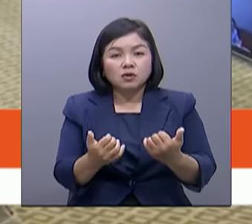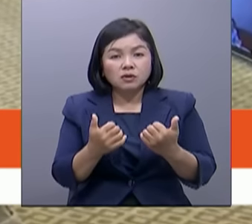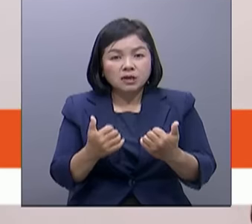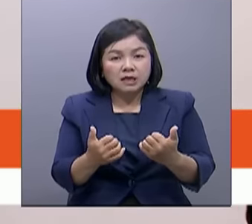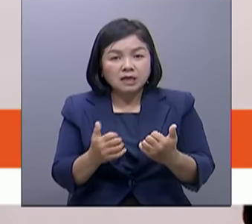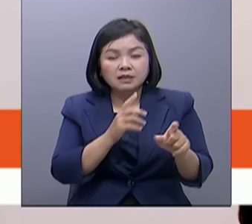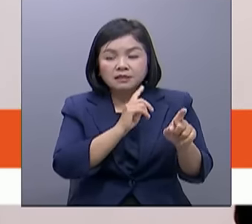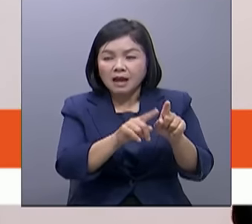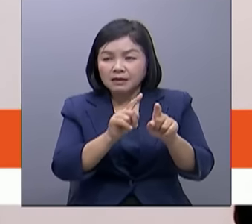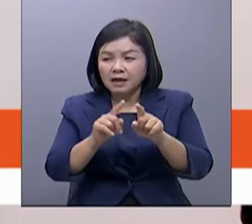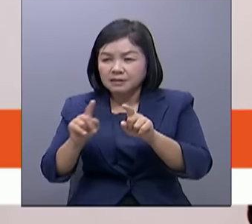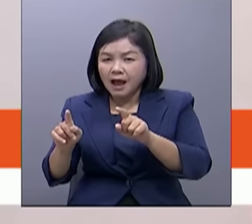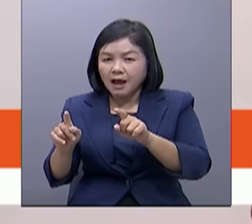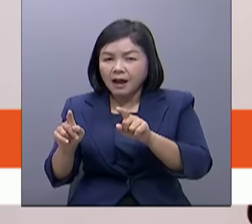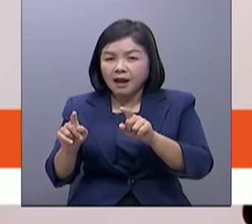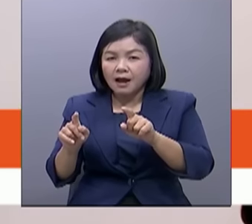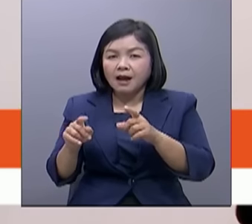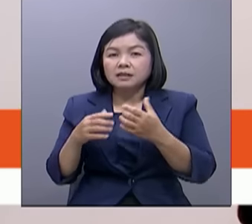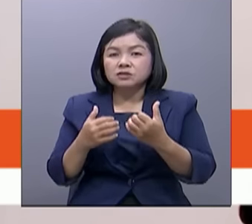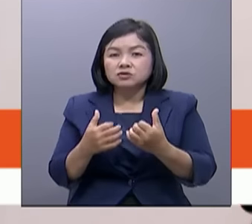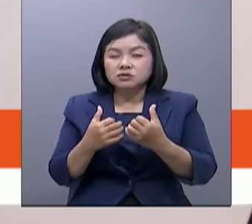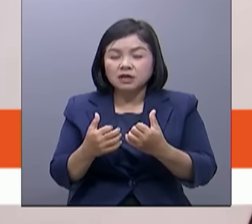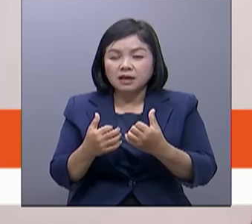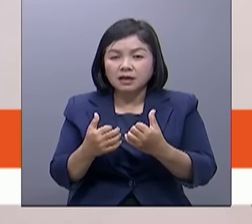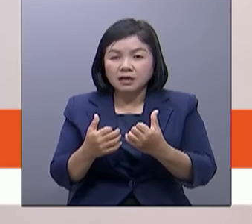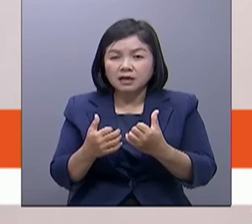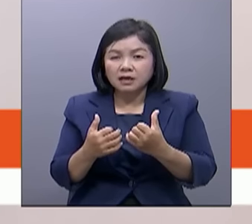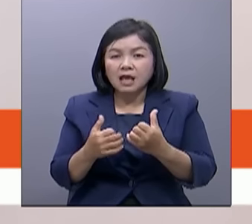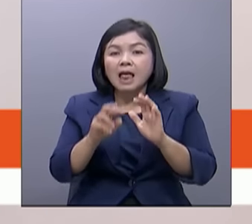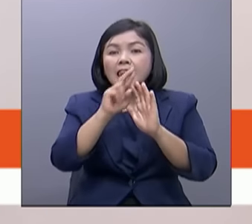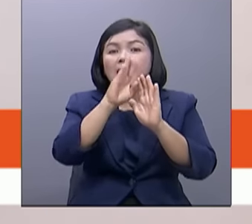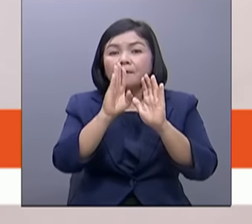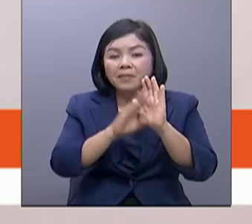การต่างๆเนี่ยนะครับได้มีการกำหนดเป็นระเบียบแบบแผน ป็นประจำอยู่แล้วนะครับนักการเมืองทุกค